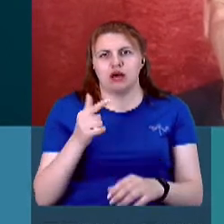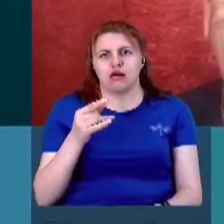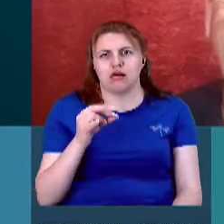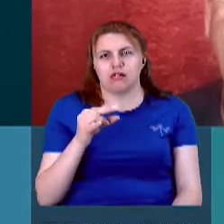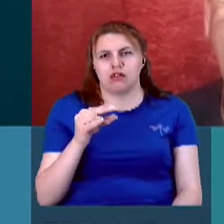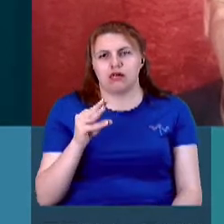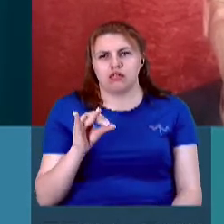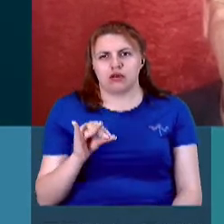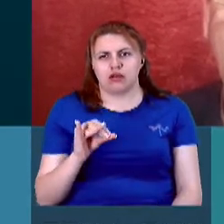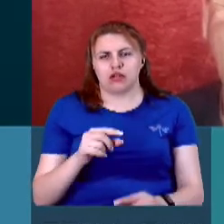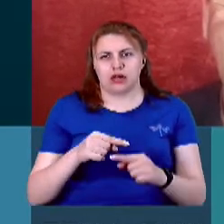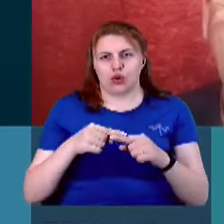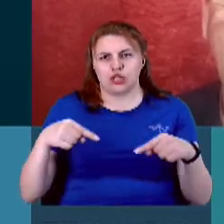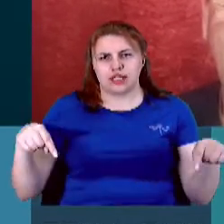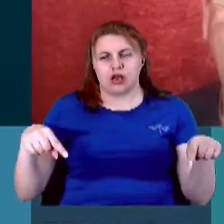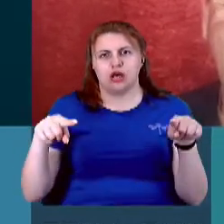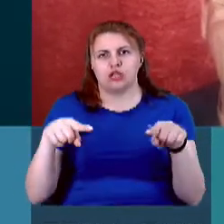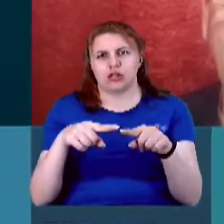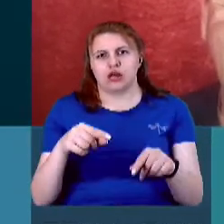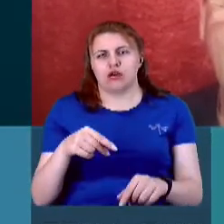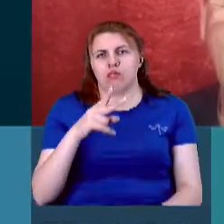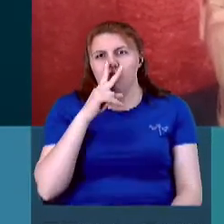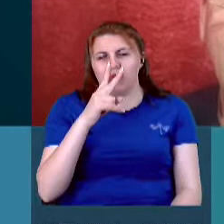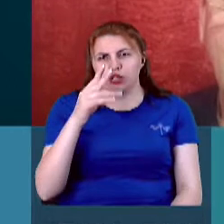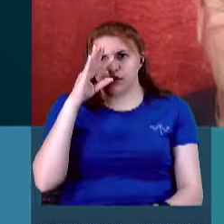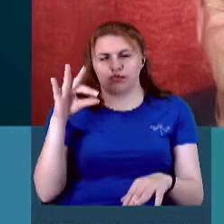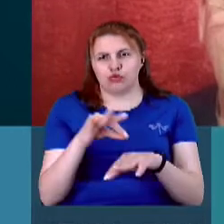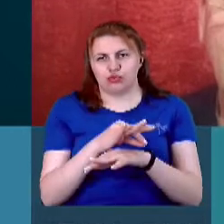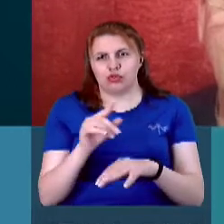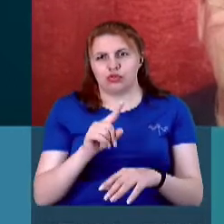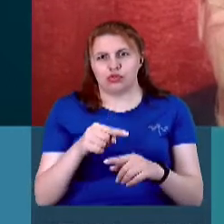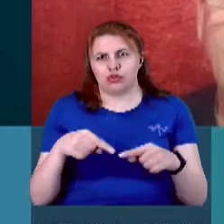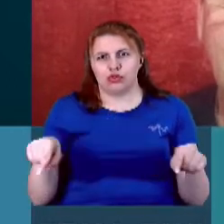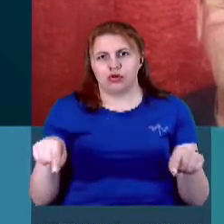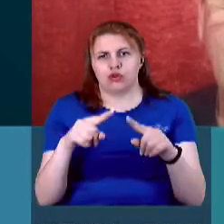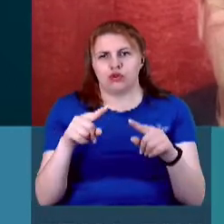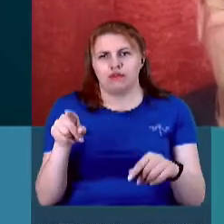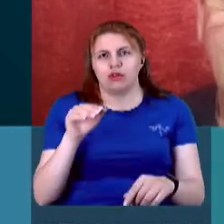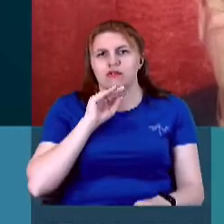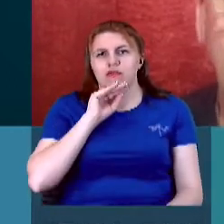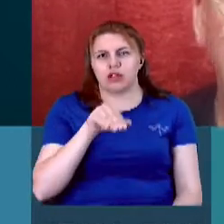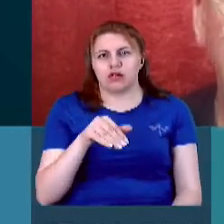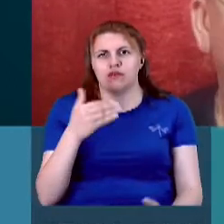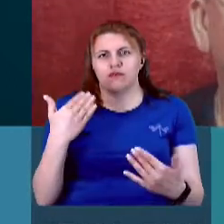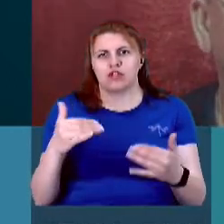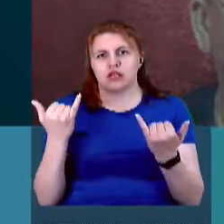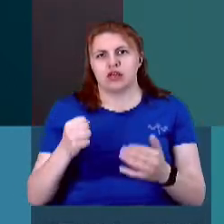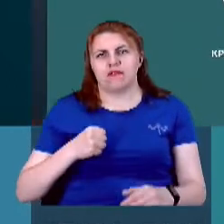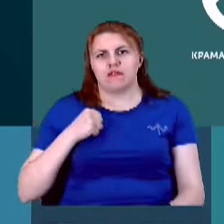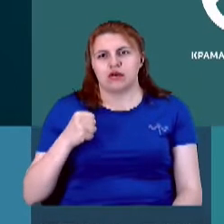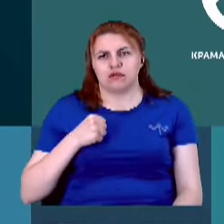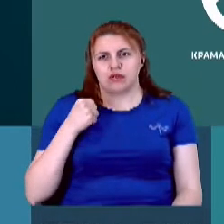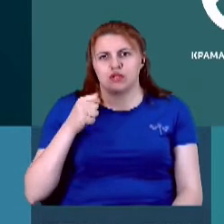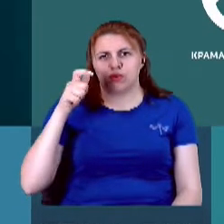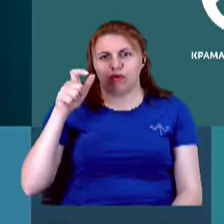Чоловік побачив, що розтяжка, він не фахівець, він зараз вже військовий, він вже військовий,